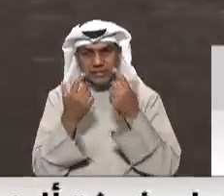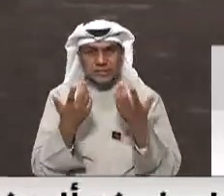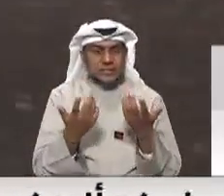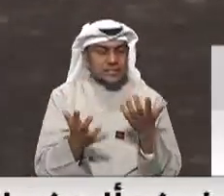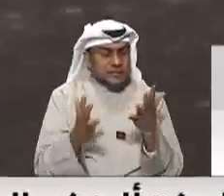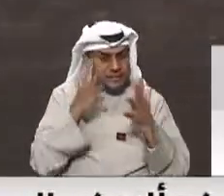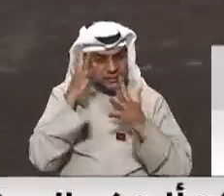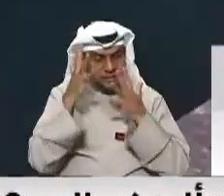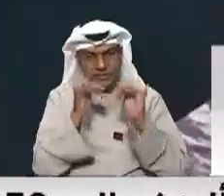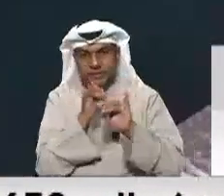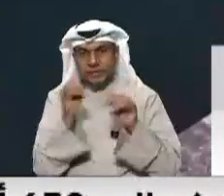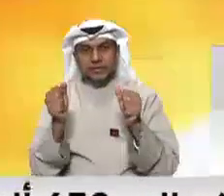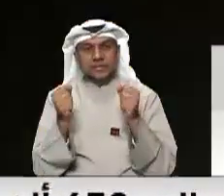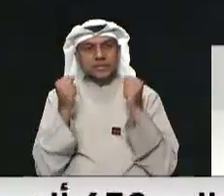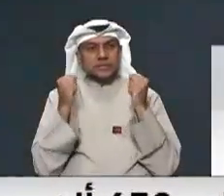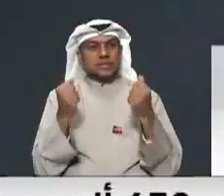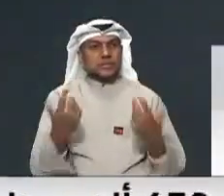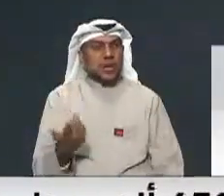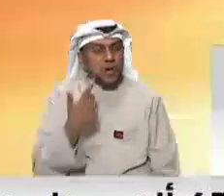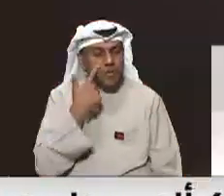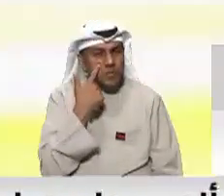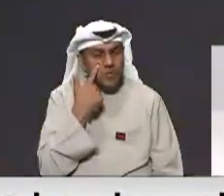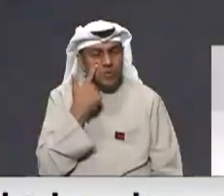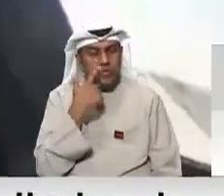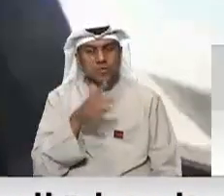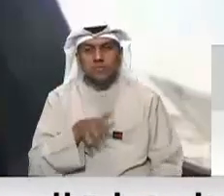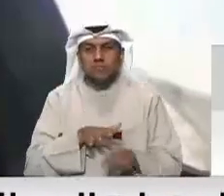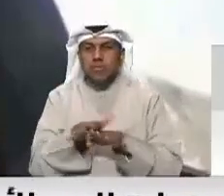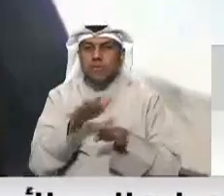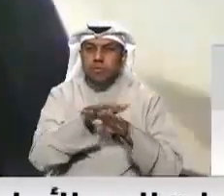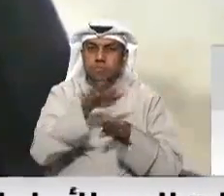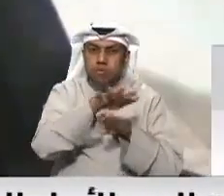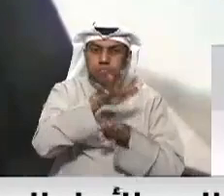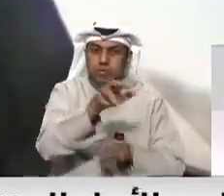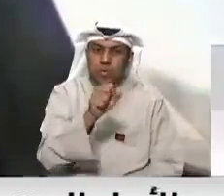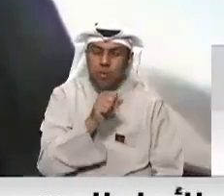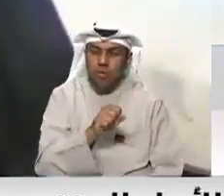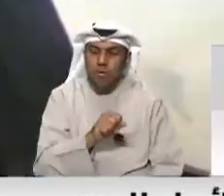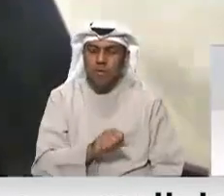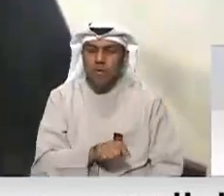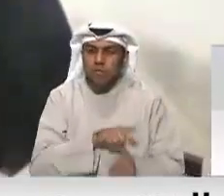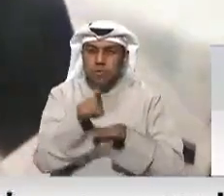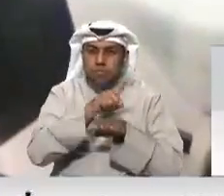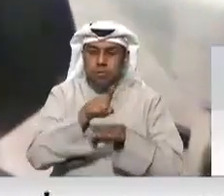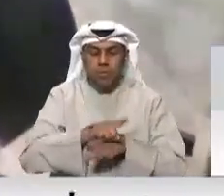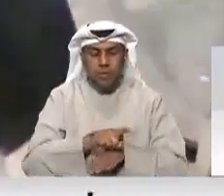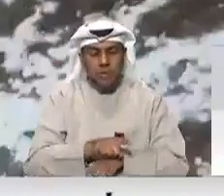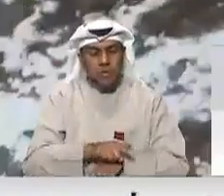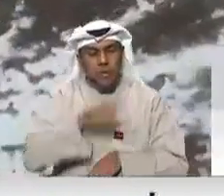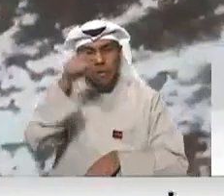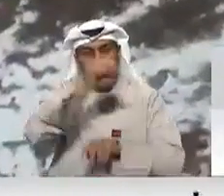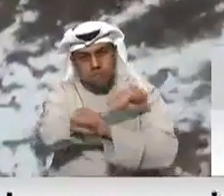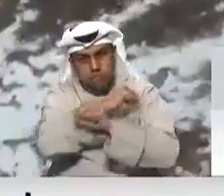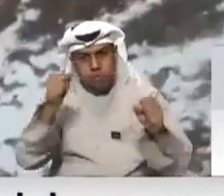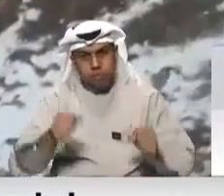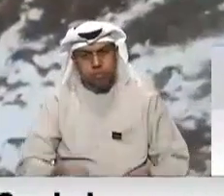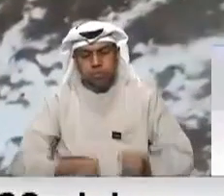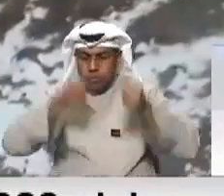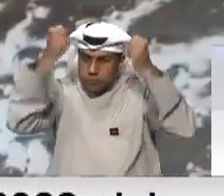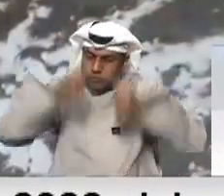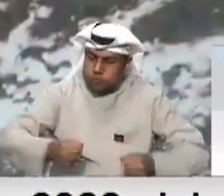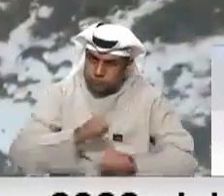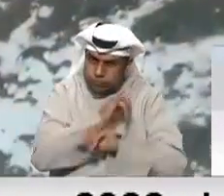براسكوفيفكا جنوب سوليدار لقصف وهجمات مكثفة روسية، وفيما تحاول روسيا إنهاء أوكرانيا